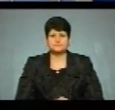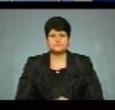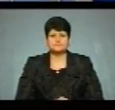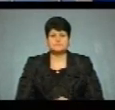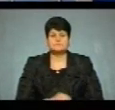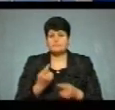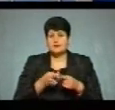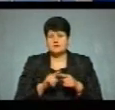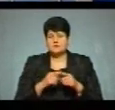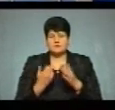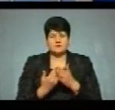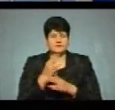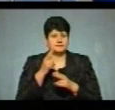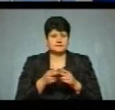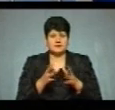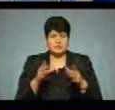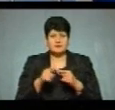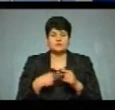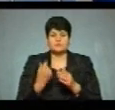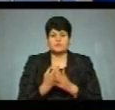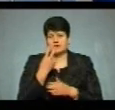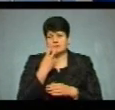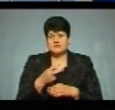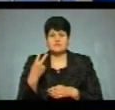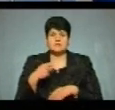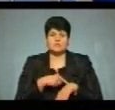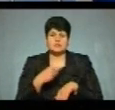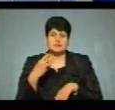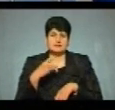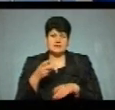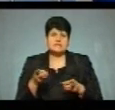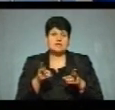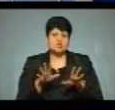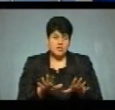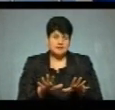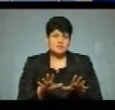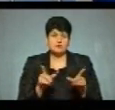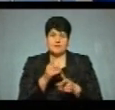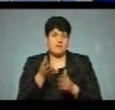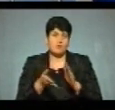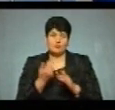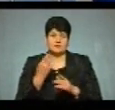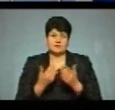Такі новини на цю мить. Наступний випуск новин дивіться о 20:30. Залишайтеся з нами, щоб не пропустити.